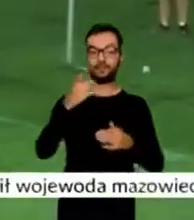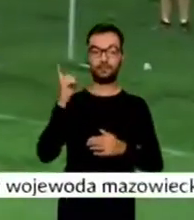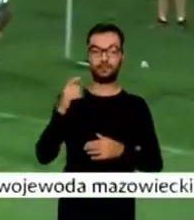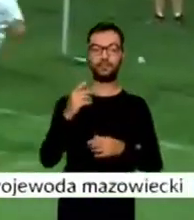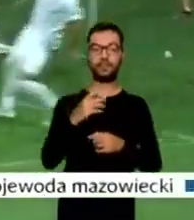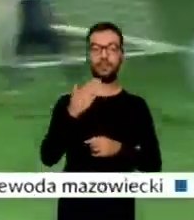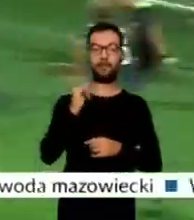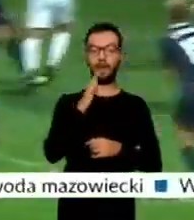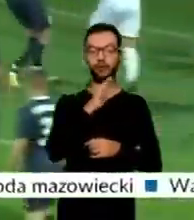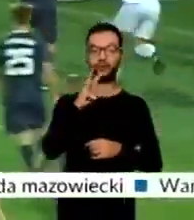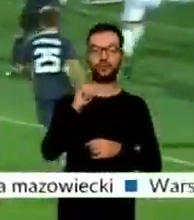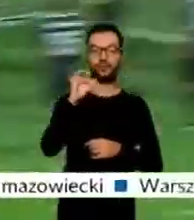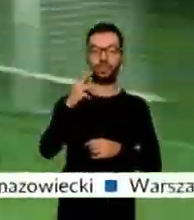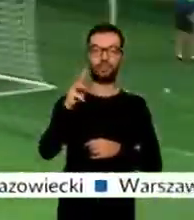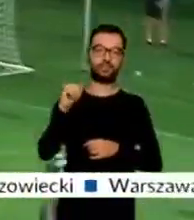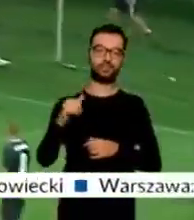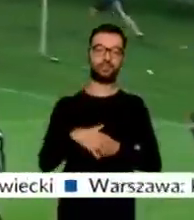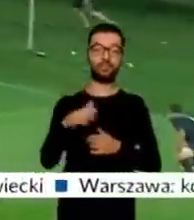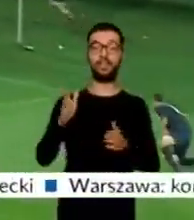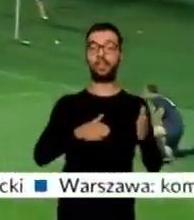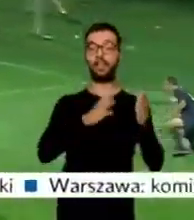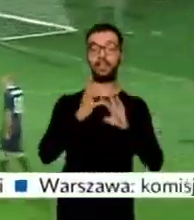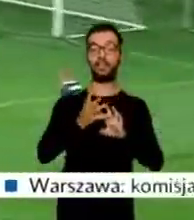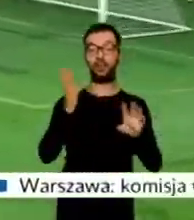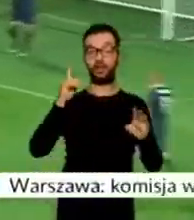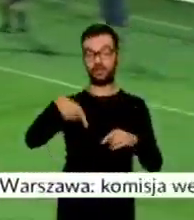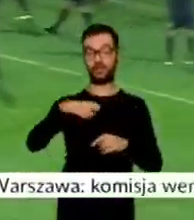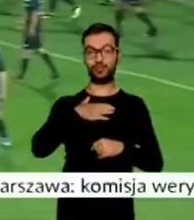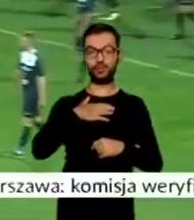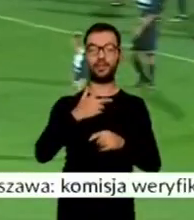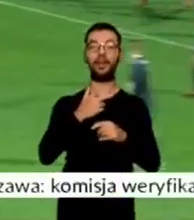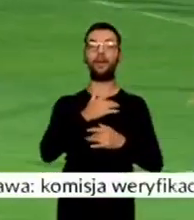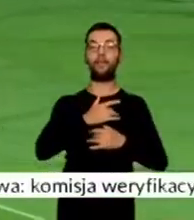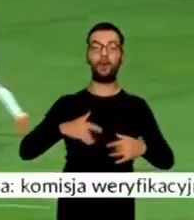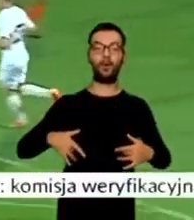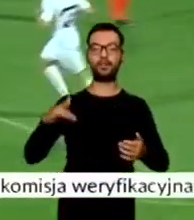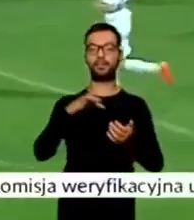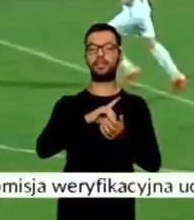53 minucie był Bartosz Wiśniewski. W następnej kolejce w sobotę Polonia zagra w Zambrowie z Olimpią.